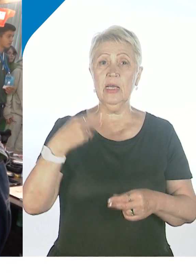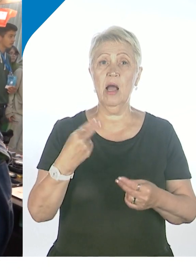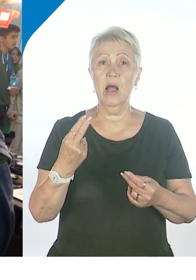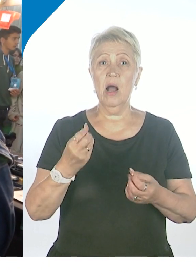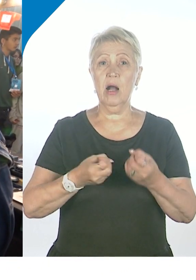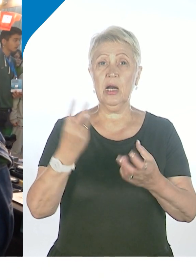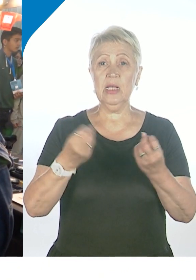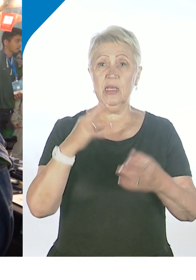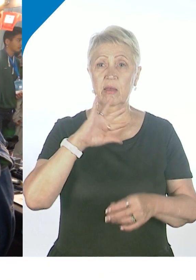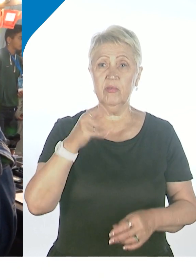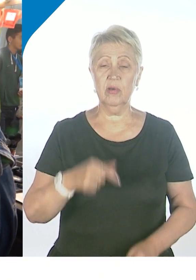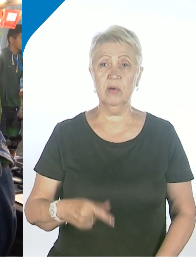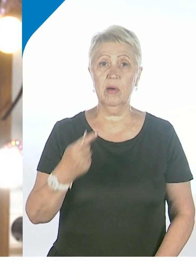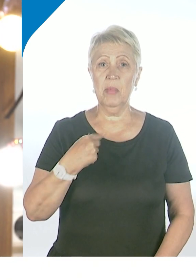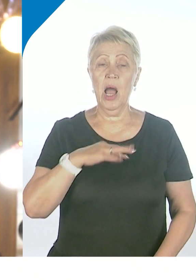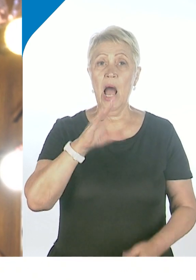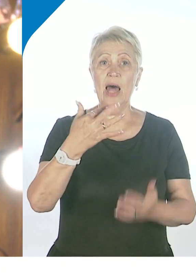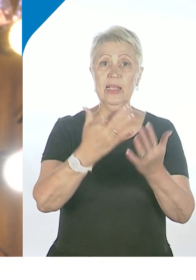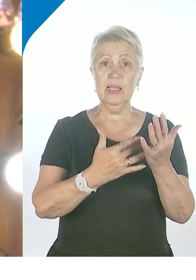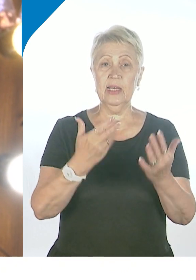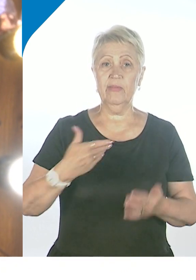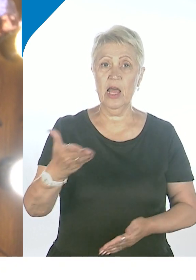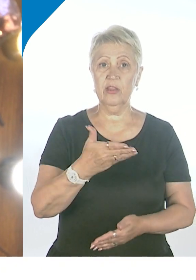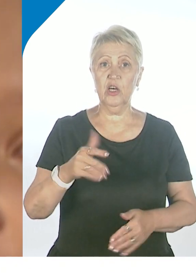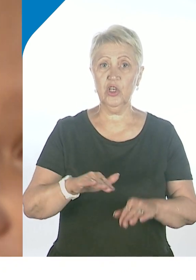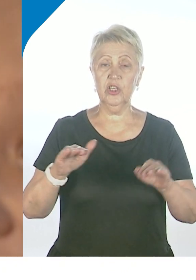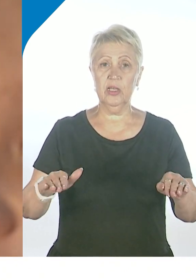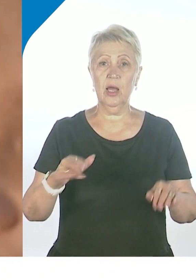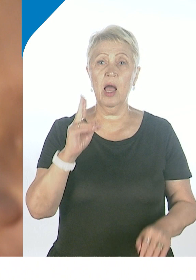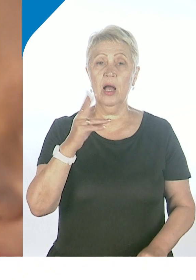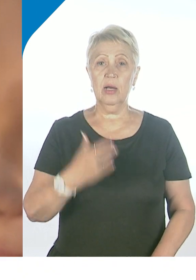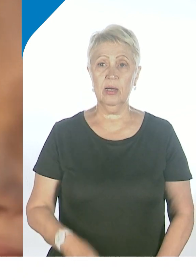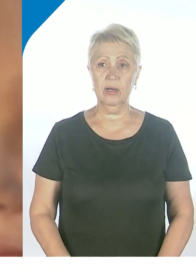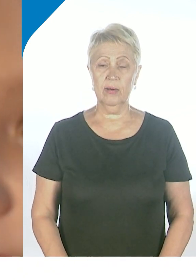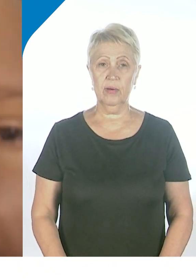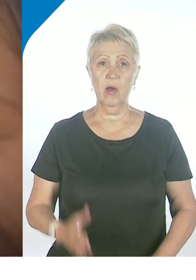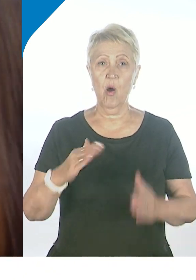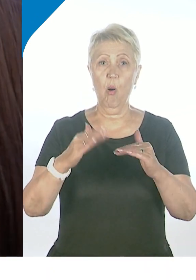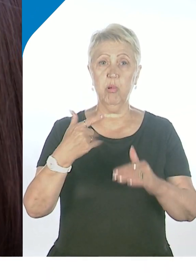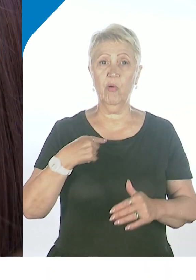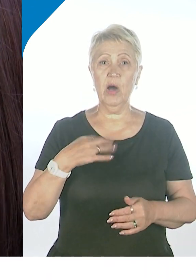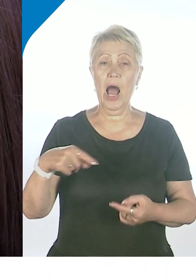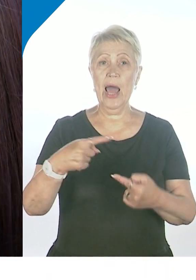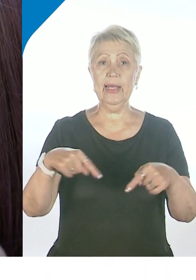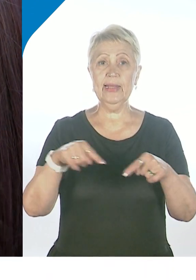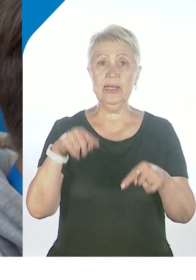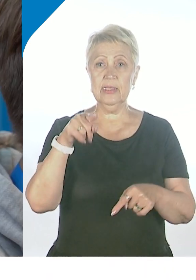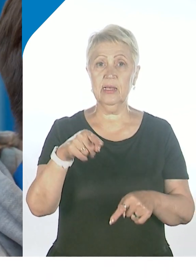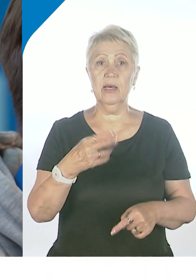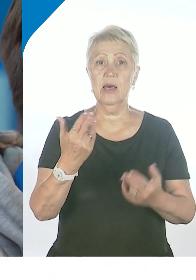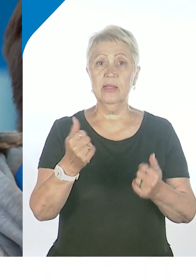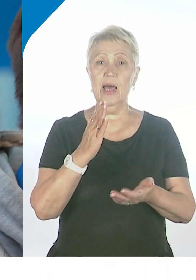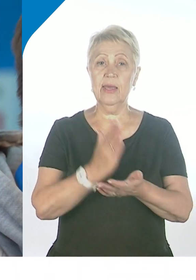Мы поанкетировали, поспрашивали наших детей, каким образом проходит на текущий момент профориентация. Да, она